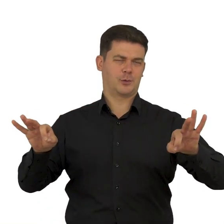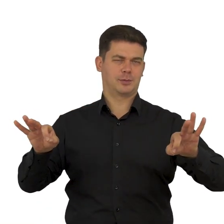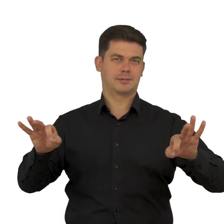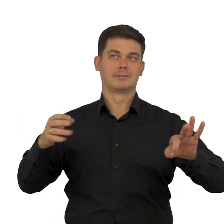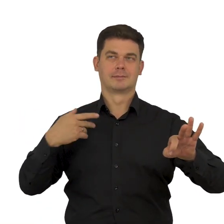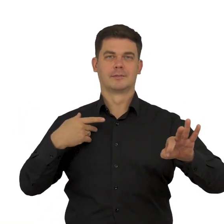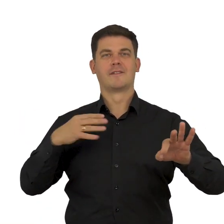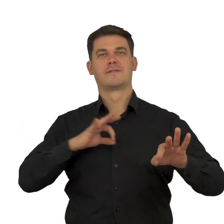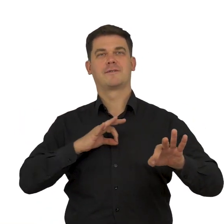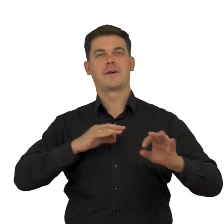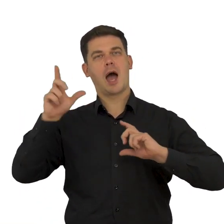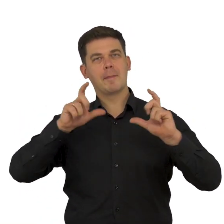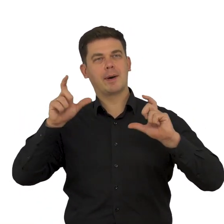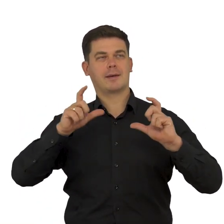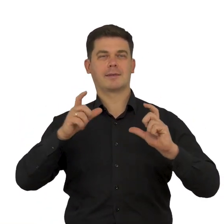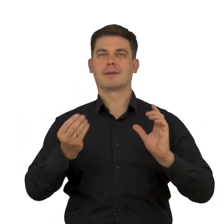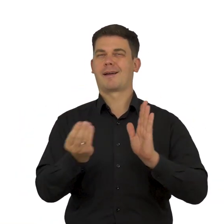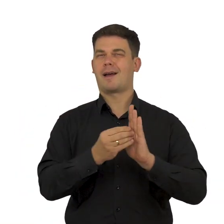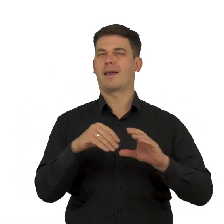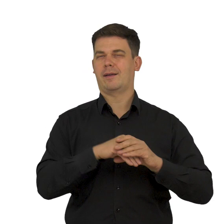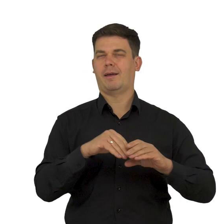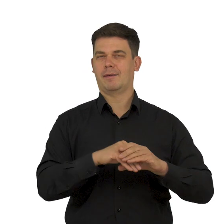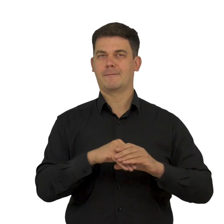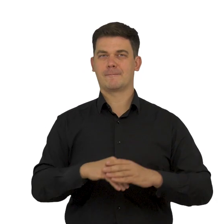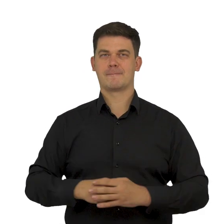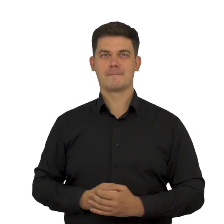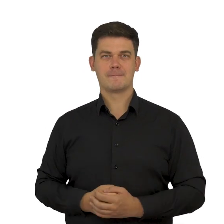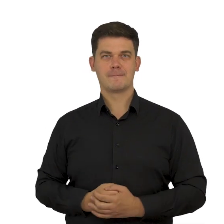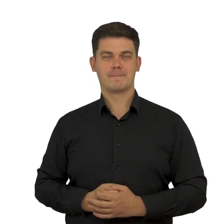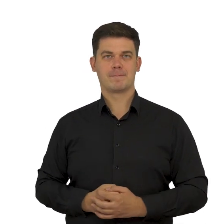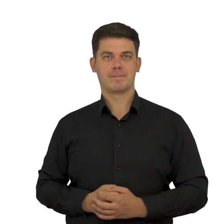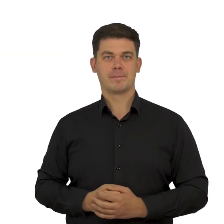Zezwalamy aplikacji na dostęp do aparatu i galerii.